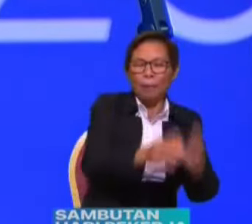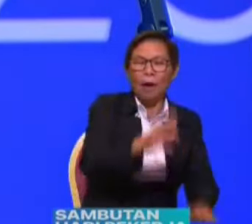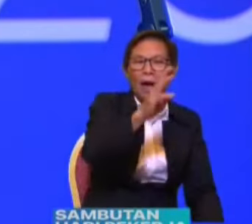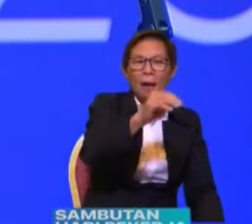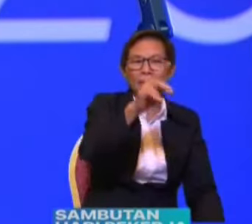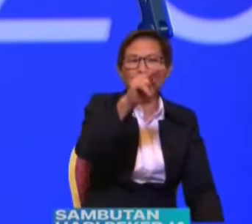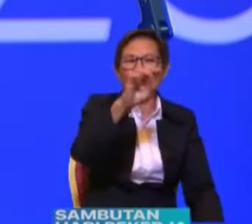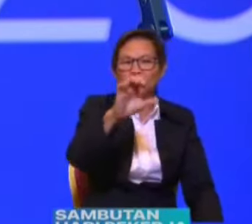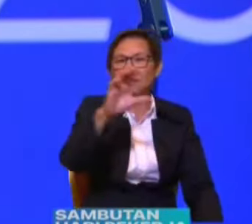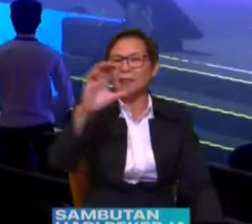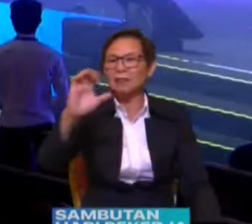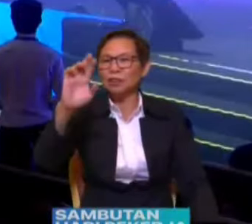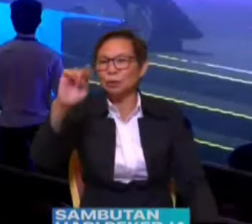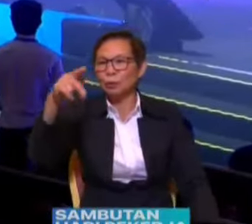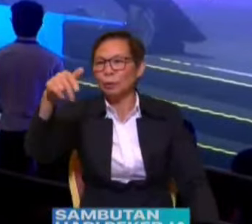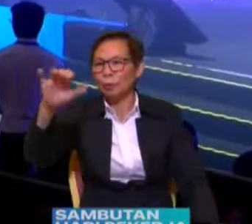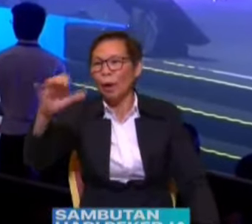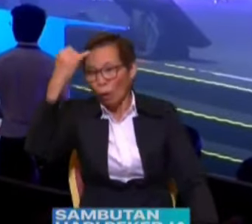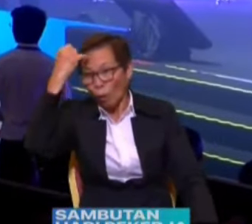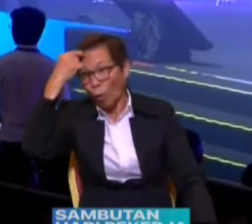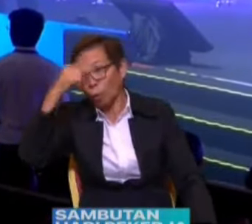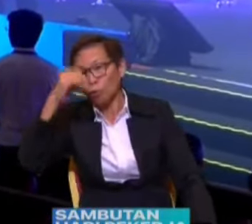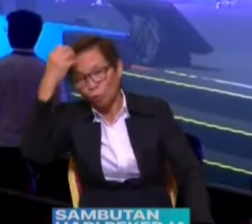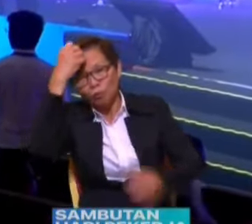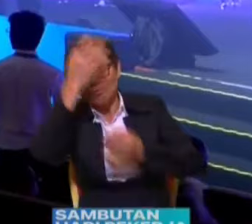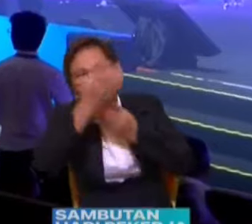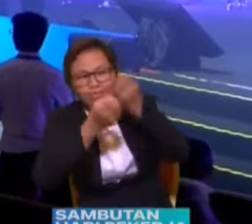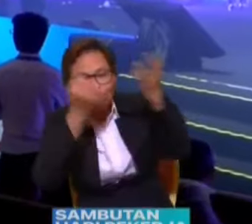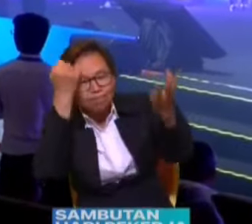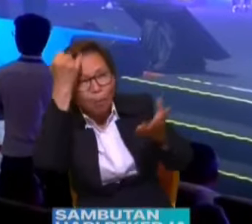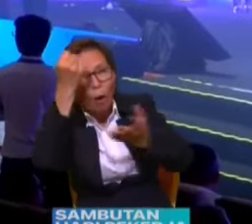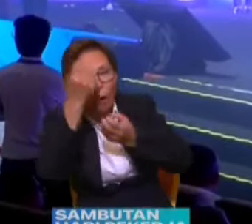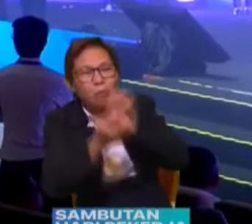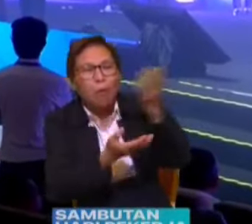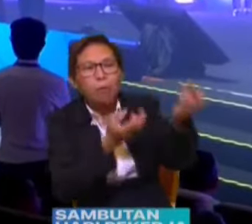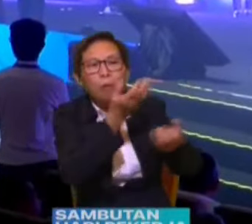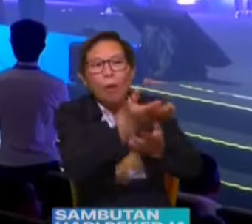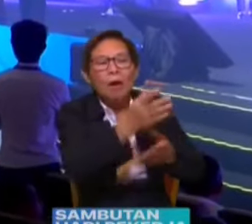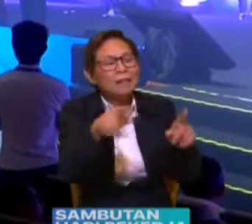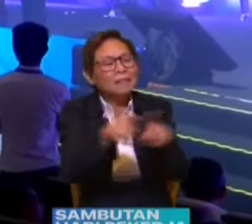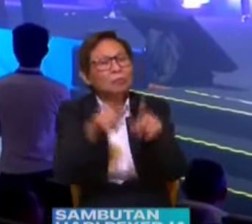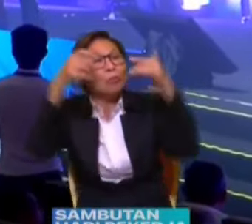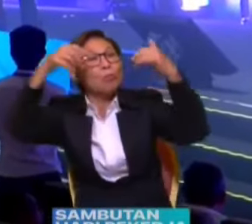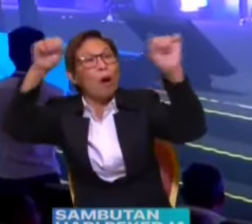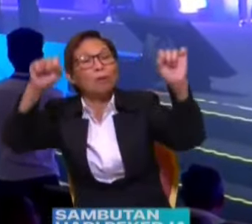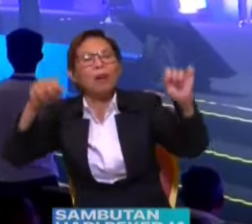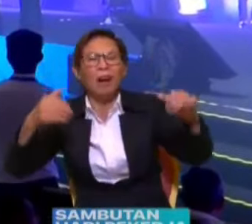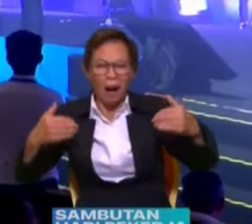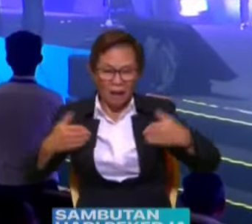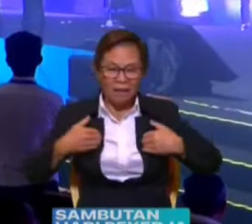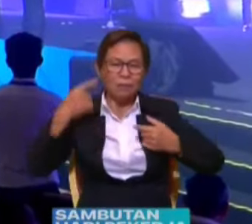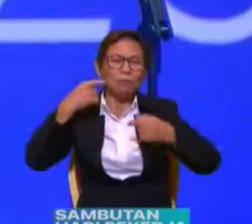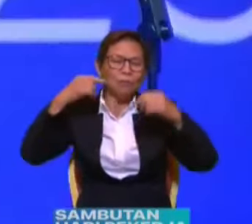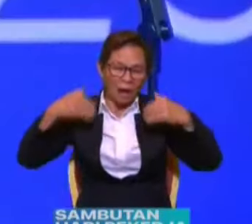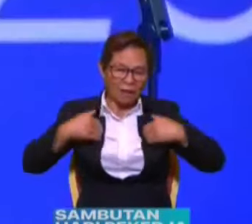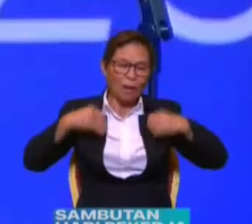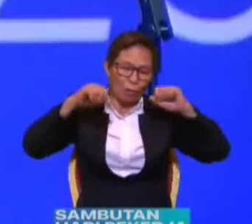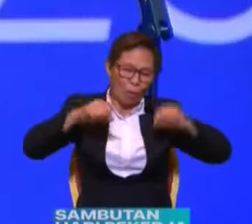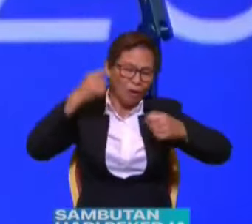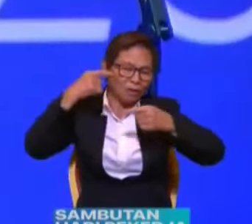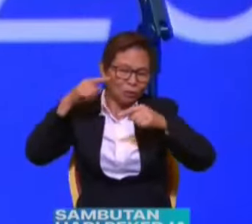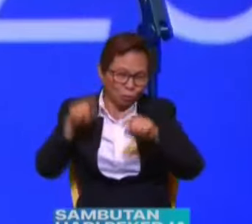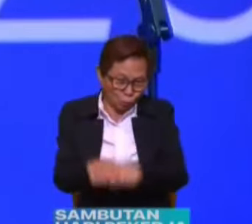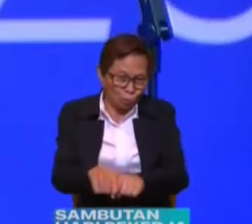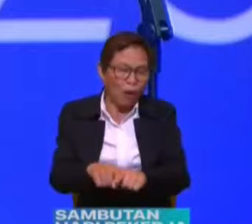untuk memberi pandangan. Begitu juga dengan majikan. Ada yang kita boleh setuju, ada boleh kita